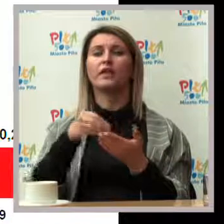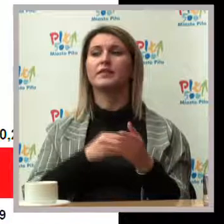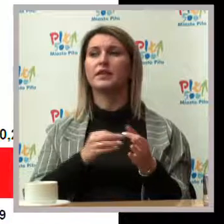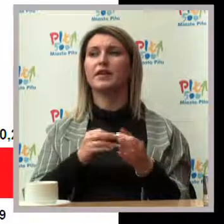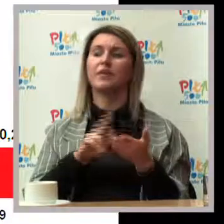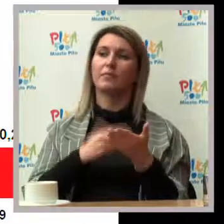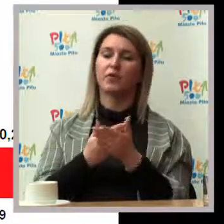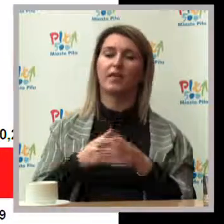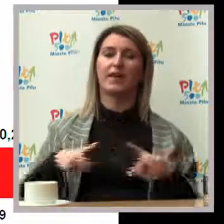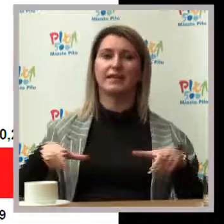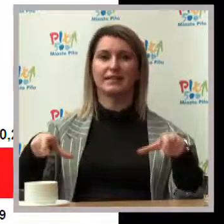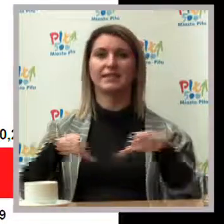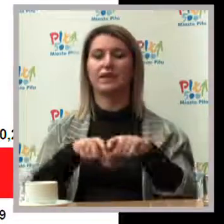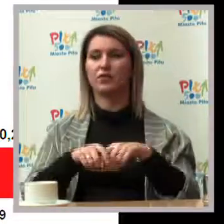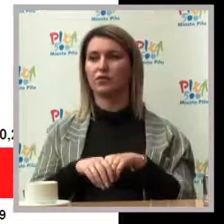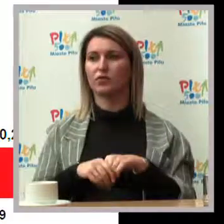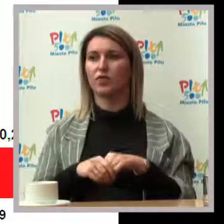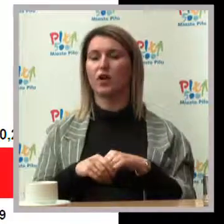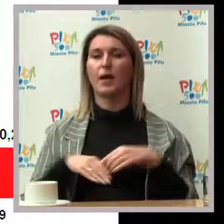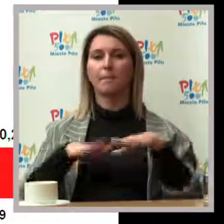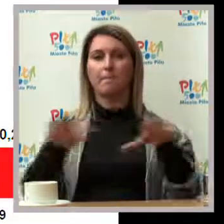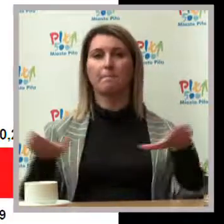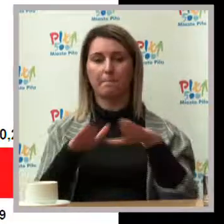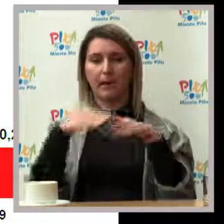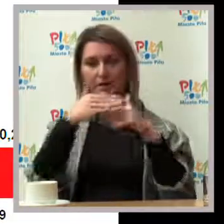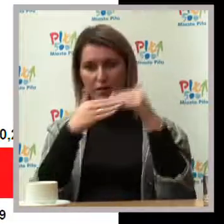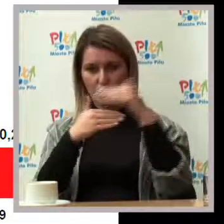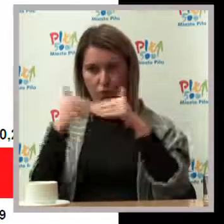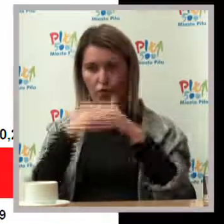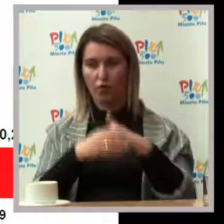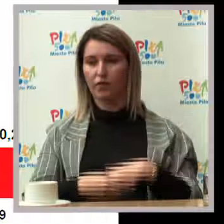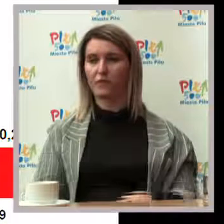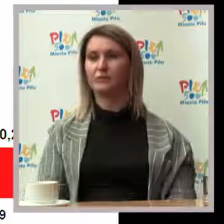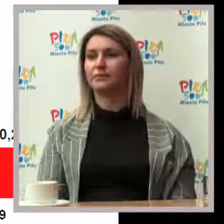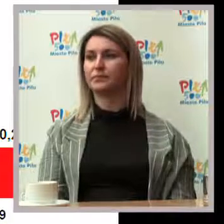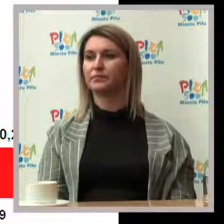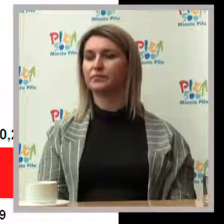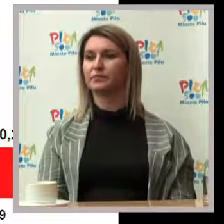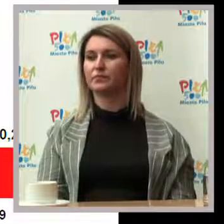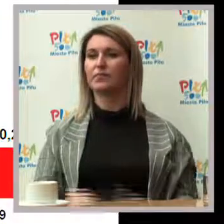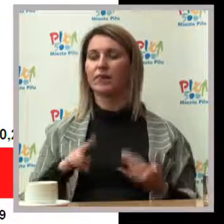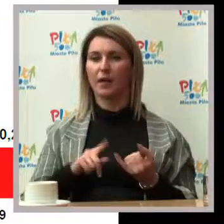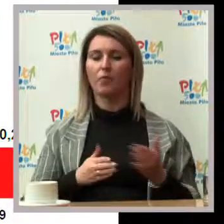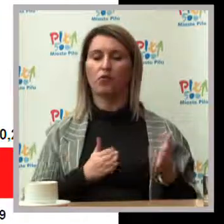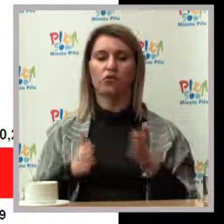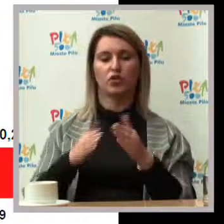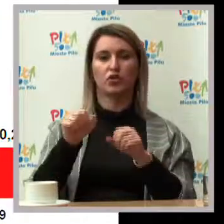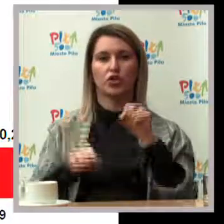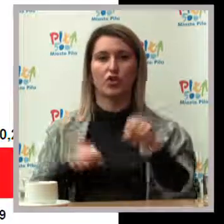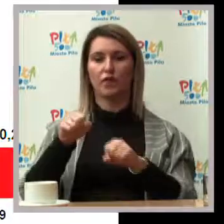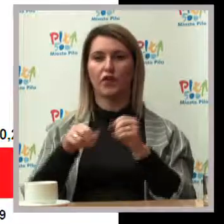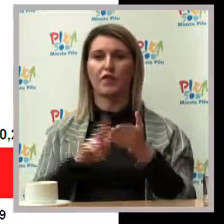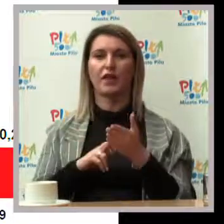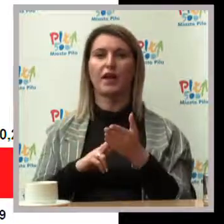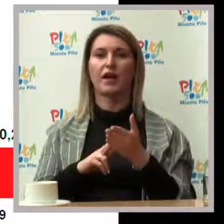naszego stadionu, rozbudowę akwaparku pierwszej części, jeżeli chodzi o rok 2017, czy też budowę ścieżki rowerowej. na